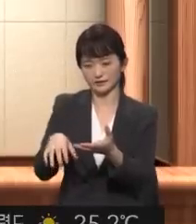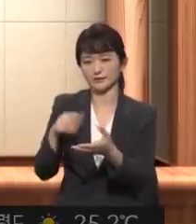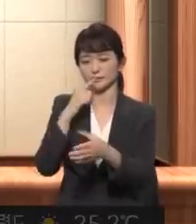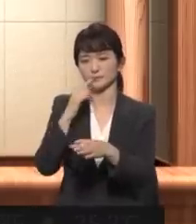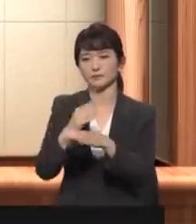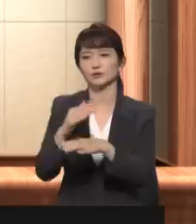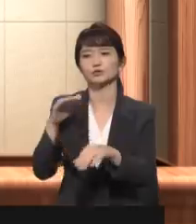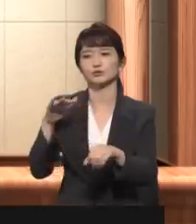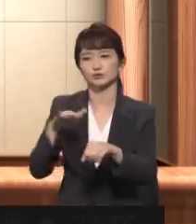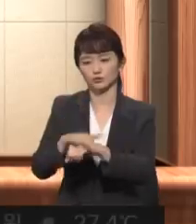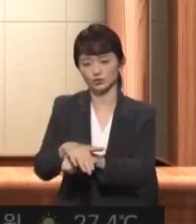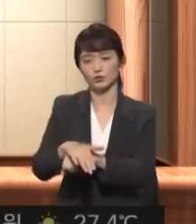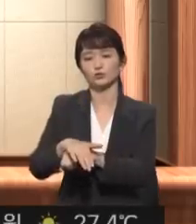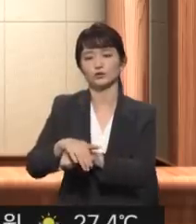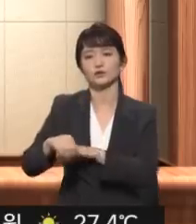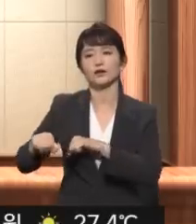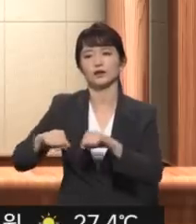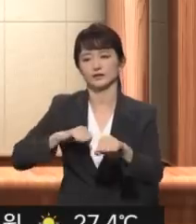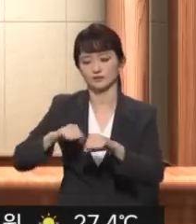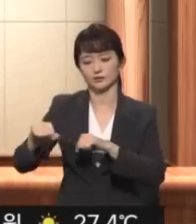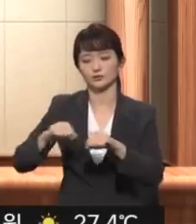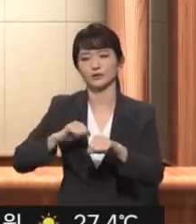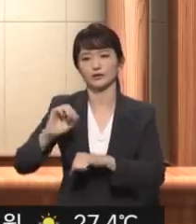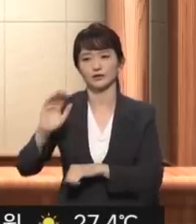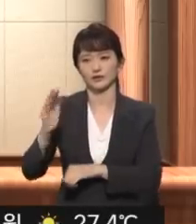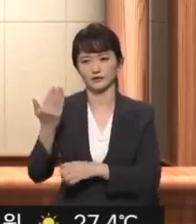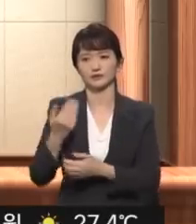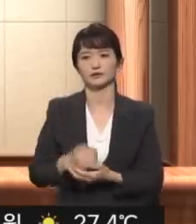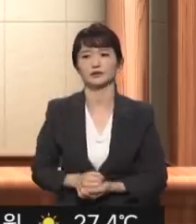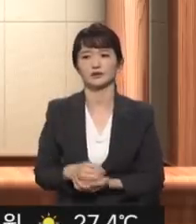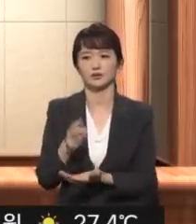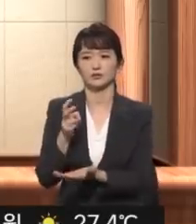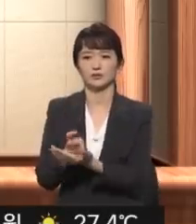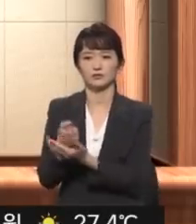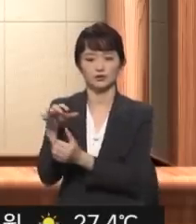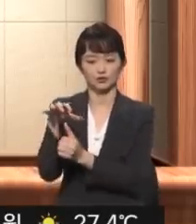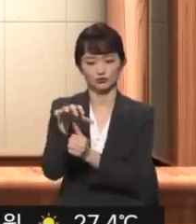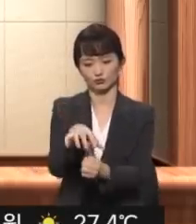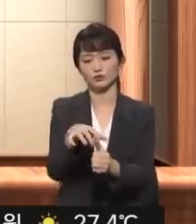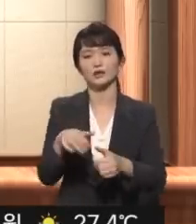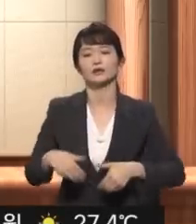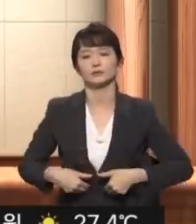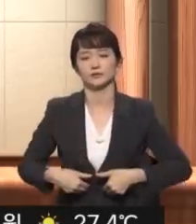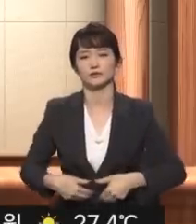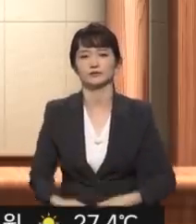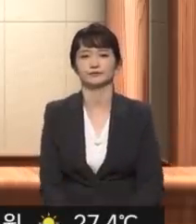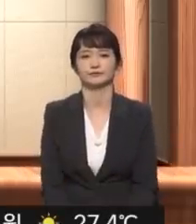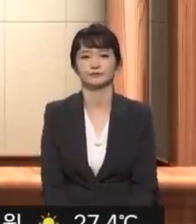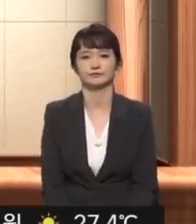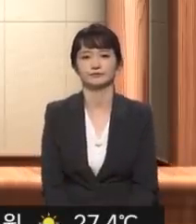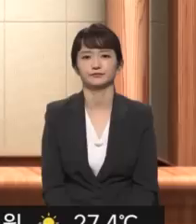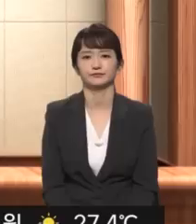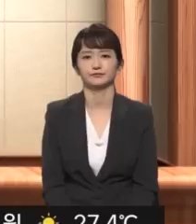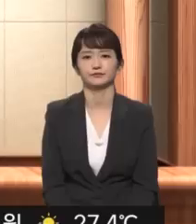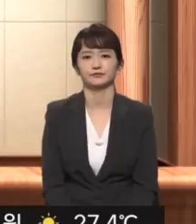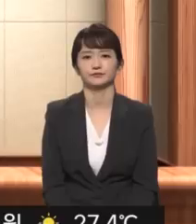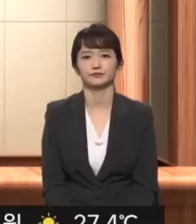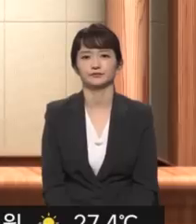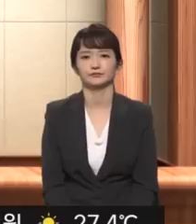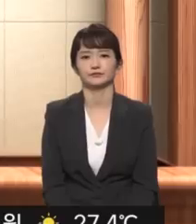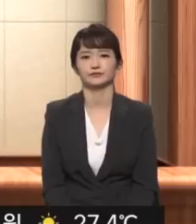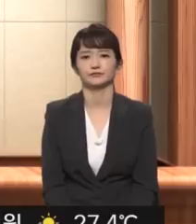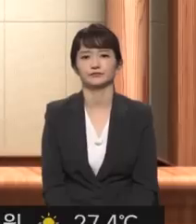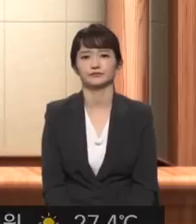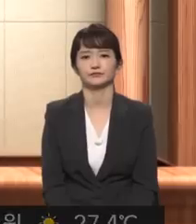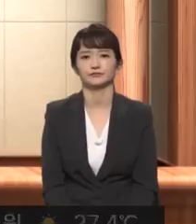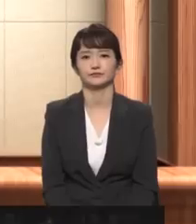내부 질수 같구요 법적 규제도 불구 피아 불가피하다 라는 의견을 냈습니다 그래서 사법부가 정당 활동에 대한 의견을 낼 수